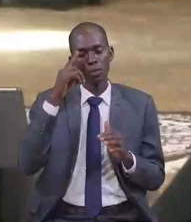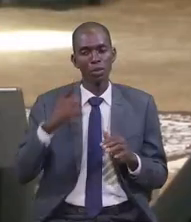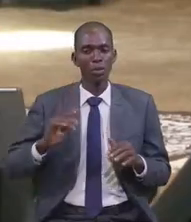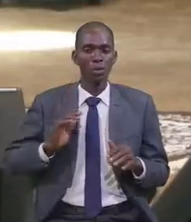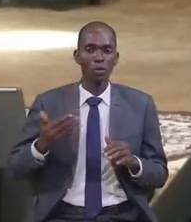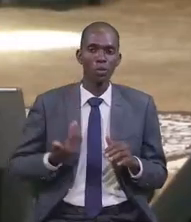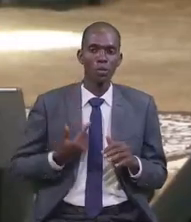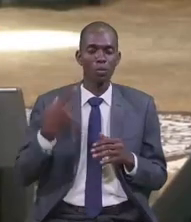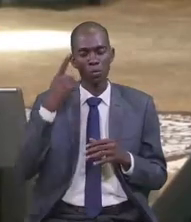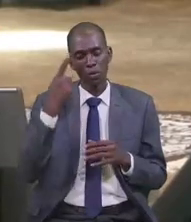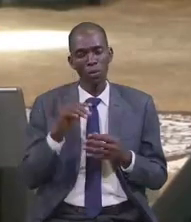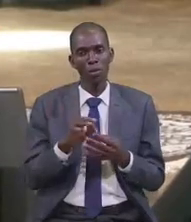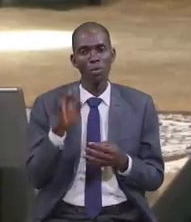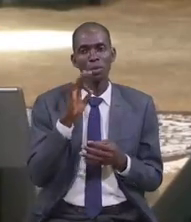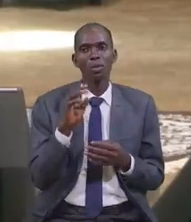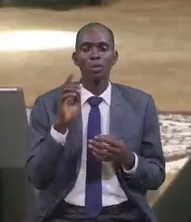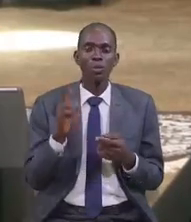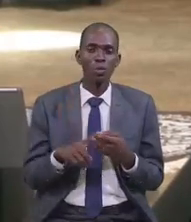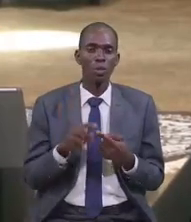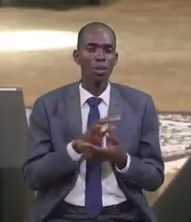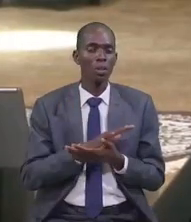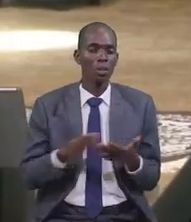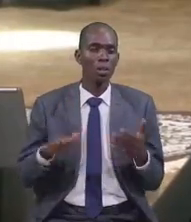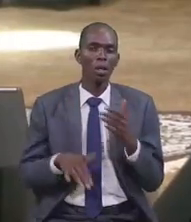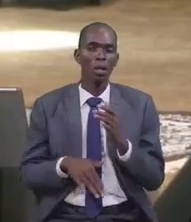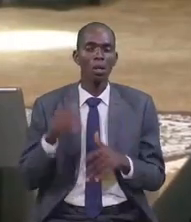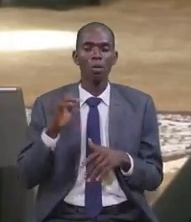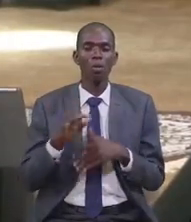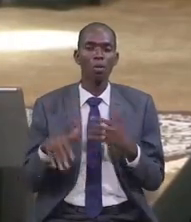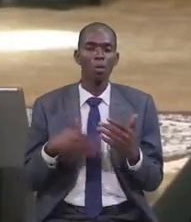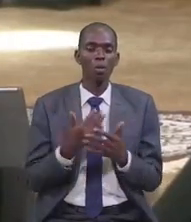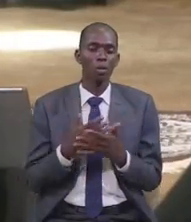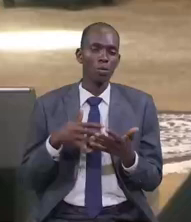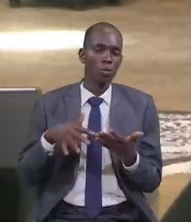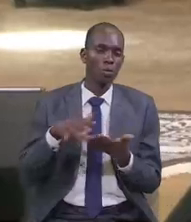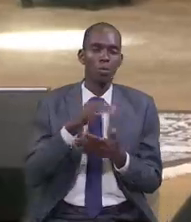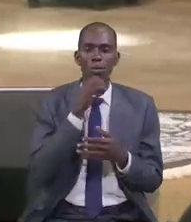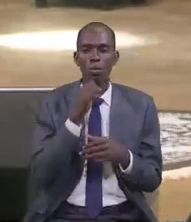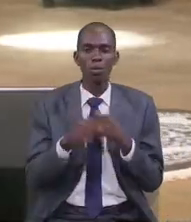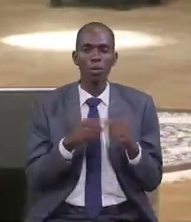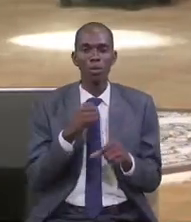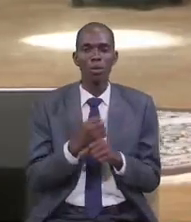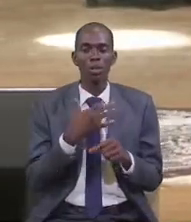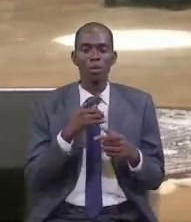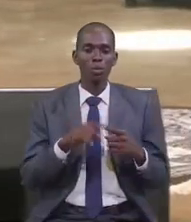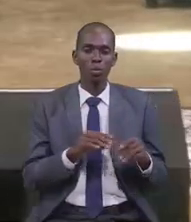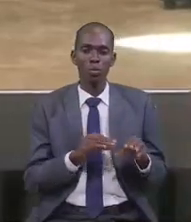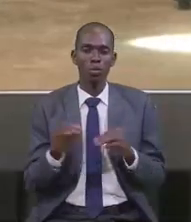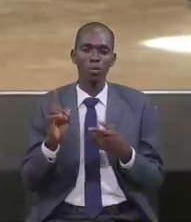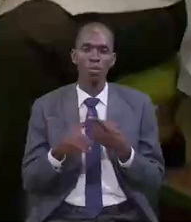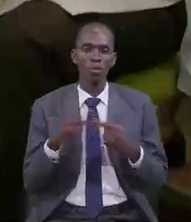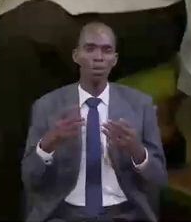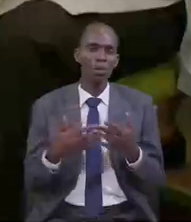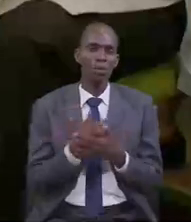toutes les bénédictions dont on a besoin pour nous purifier, pour nous ôter, pour nous enlever